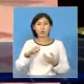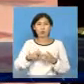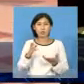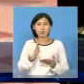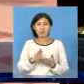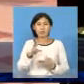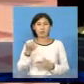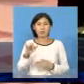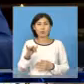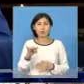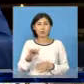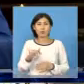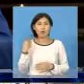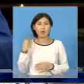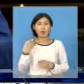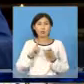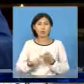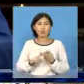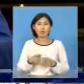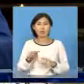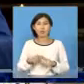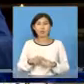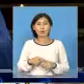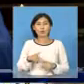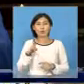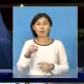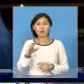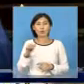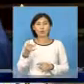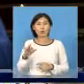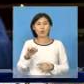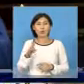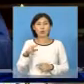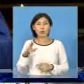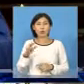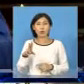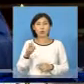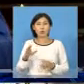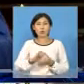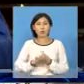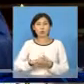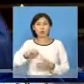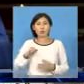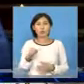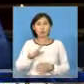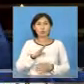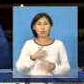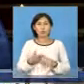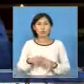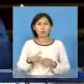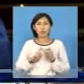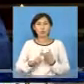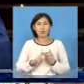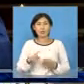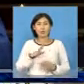бар. Абай менен Ақтөбені байланыстыратын бұл Құнанбай мен Досжан қажының арасындағы достық. Екеуінің арасындағы